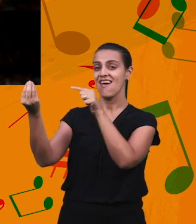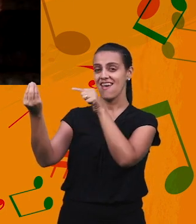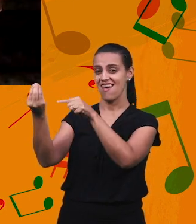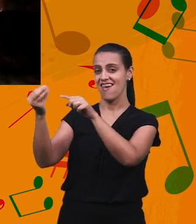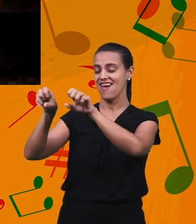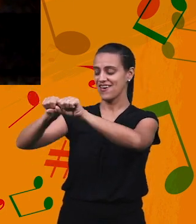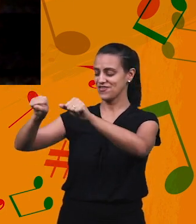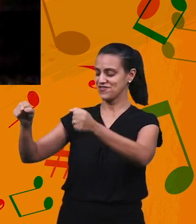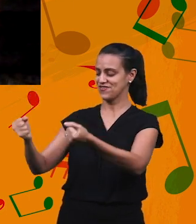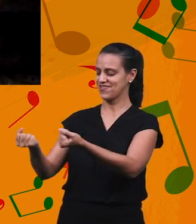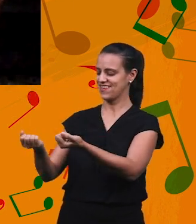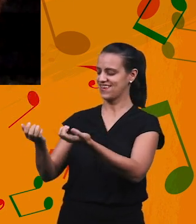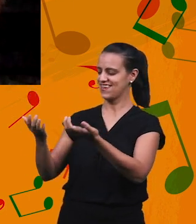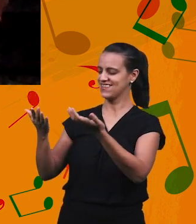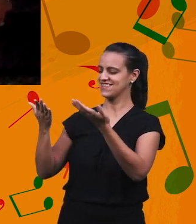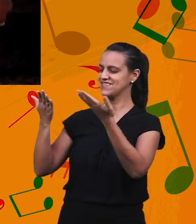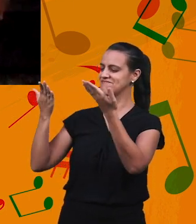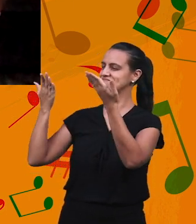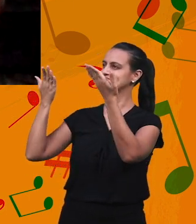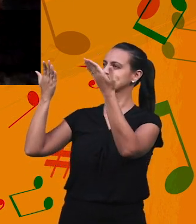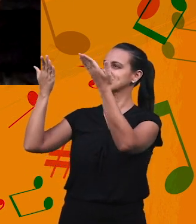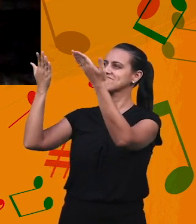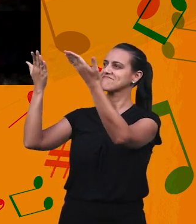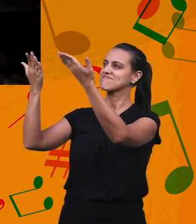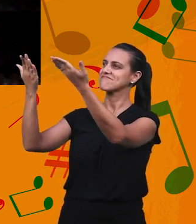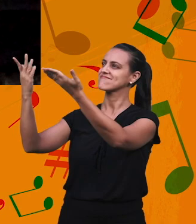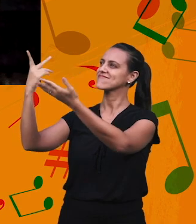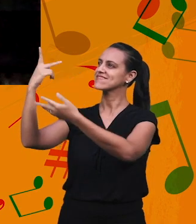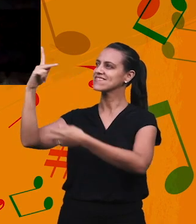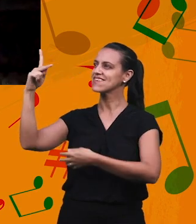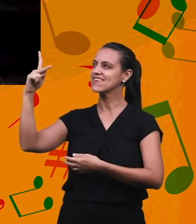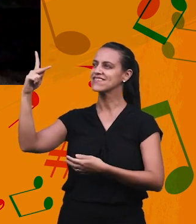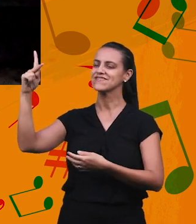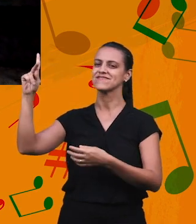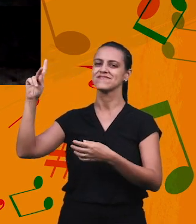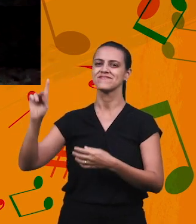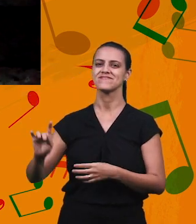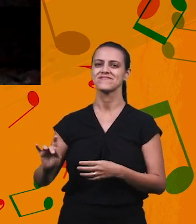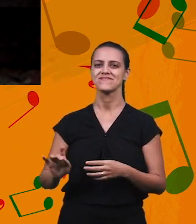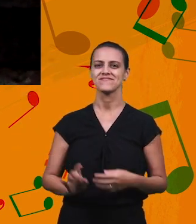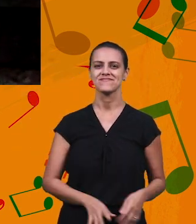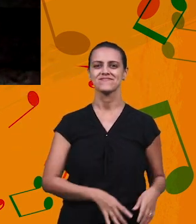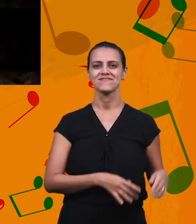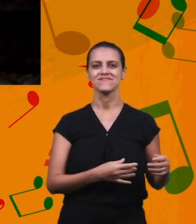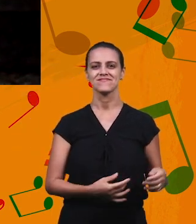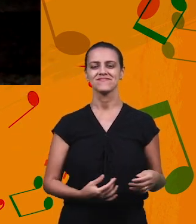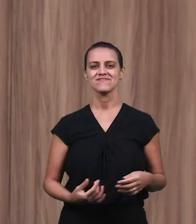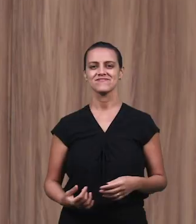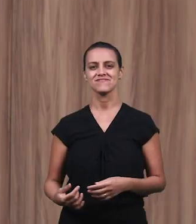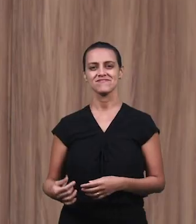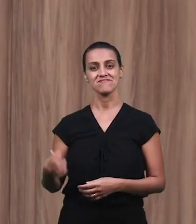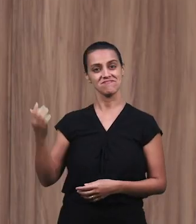entregar como oferta viva em teu altar.